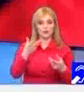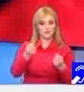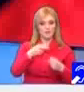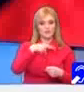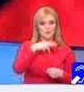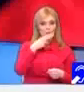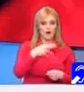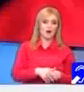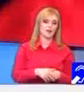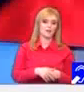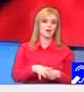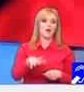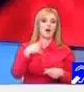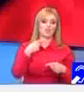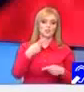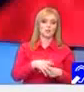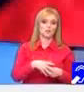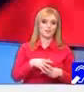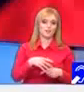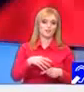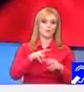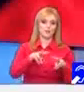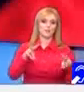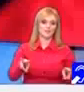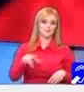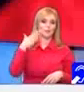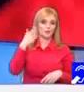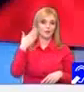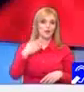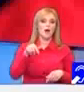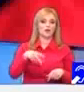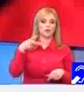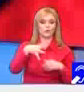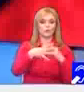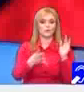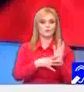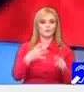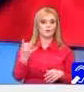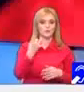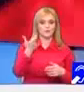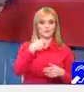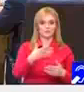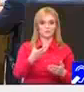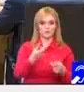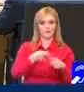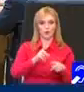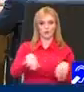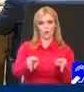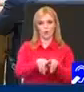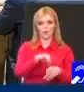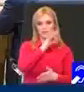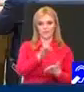afaceri europene, Victor Negrescu. În 2019, România va prelua pentru prima dată acest mandat.